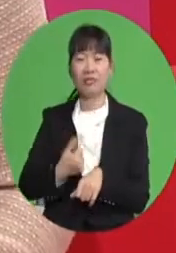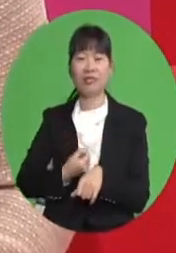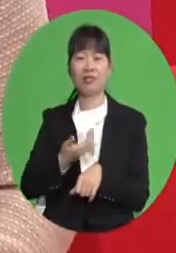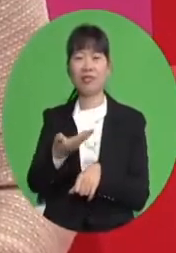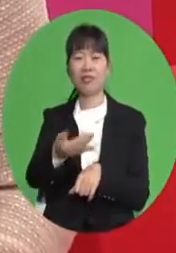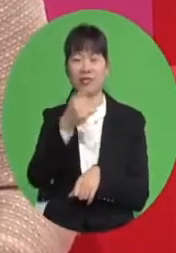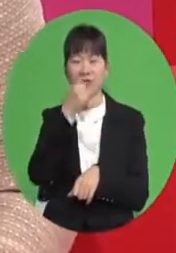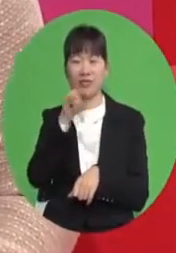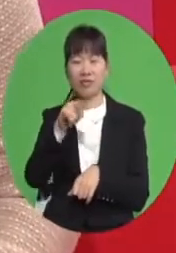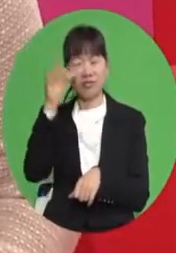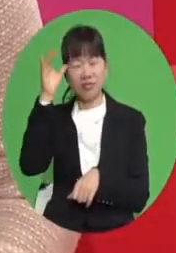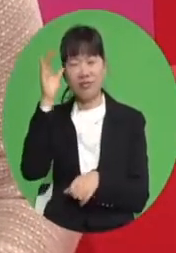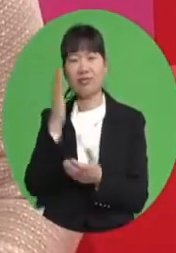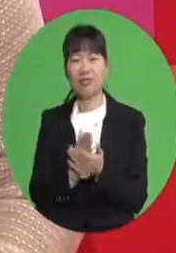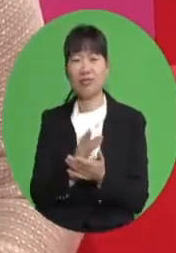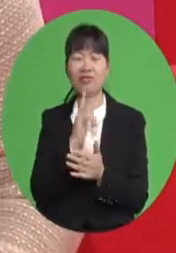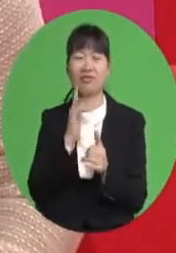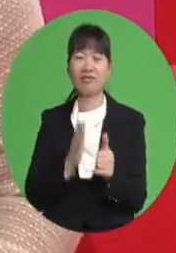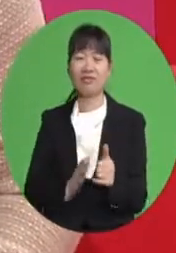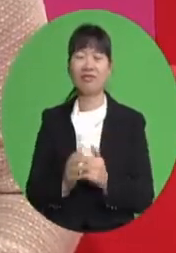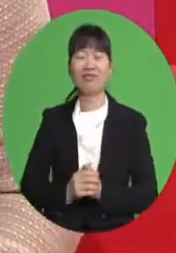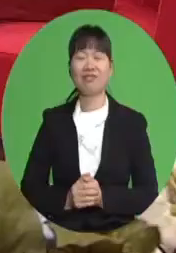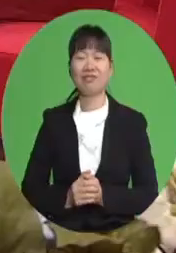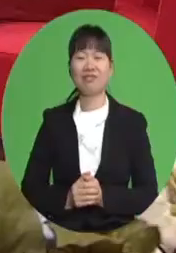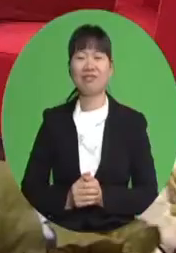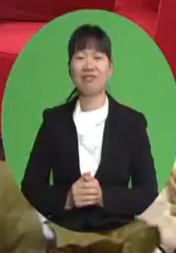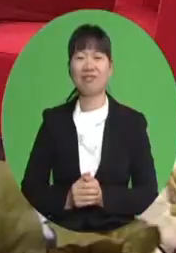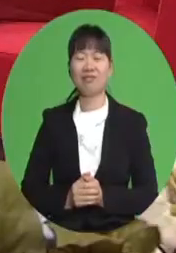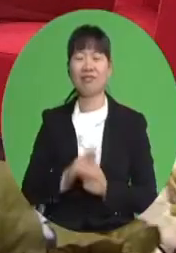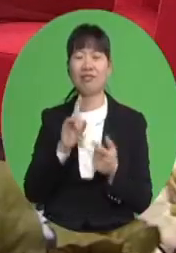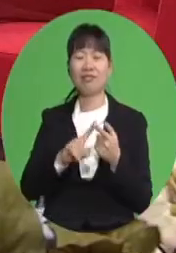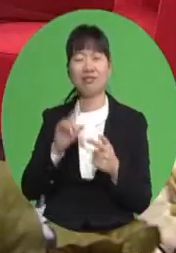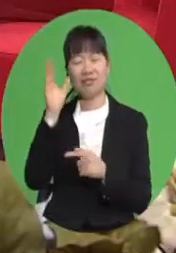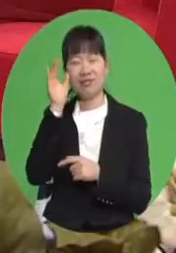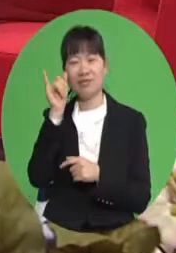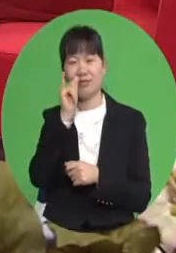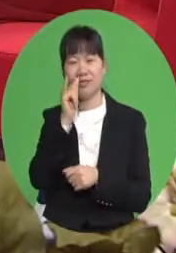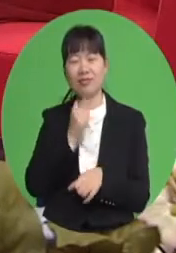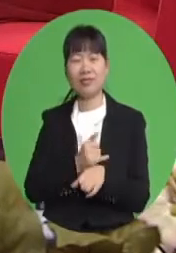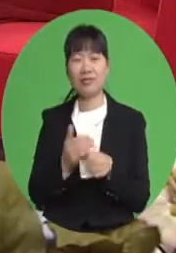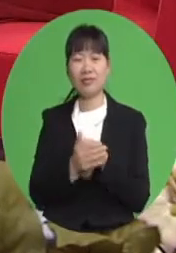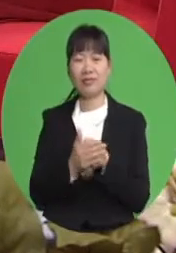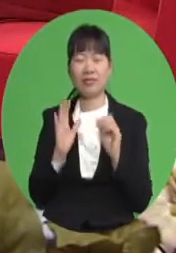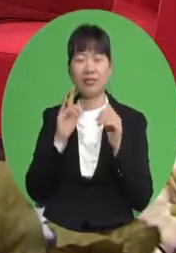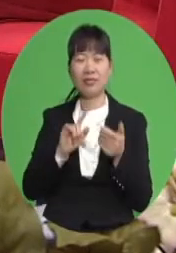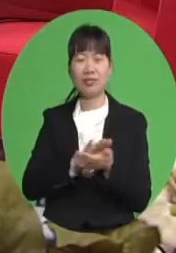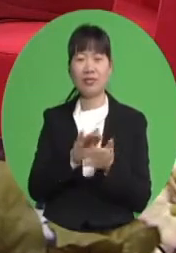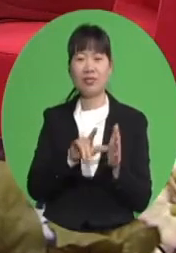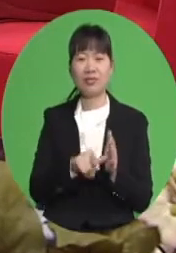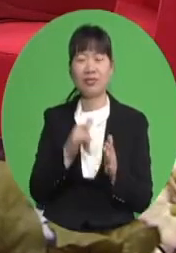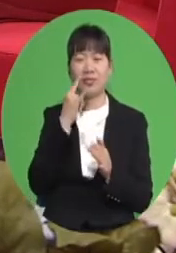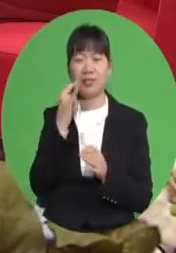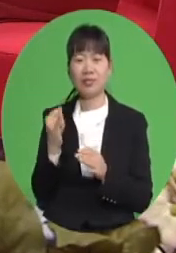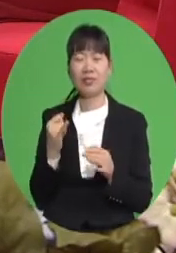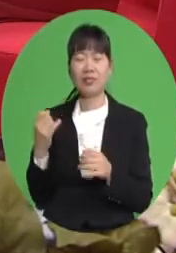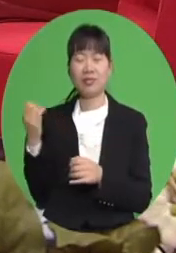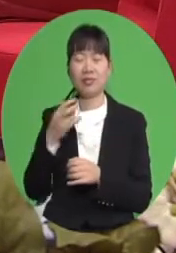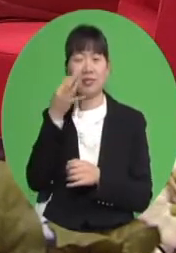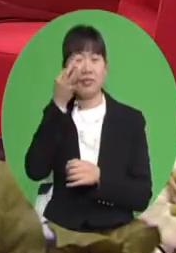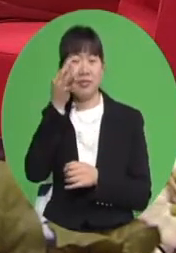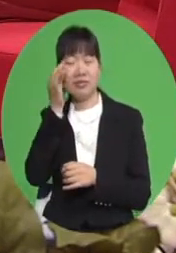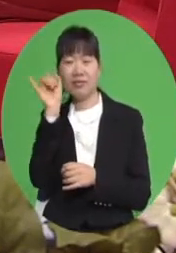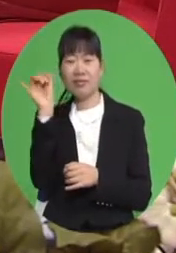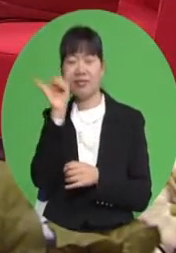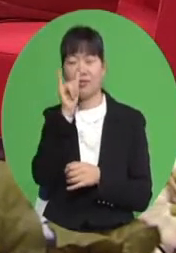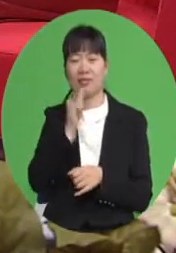줄게. 이거 기대하지 마십시오. 그래서 근데 이걸 기대하시다 보니까 아이들하고 놀게 하면서 엄마들이 자꾸 이렇게 곁눈으로